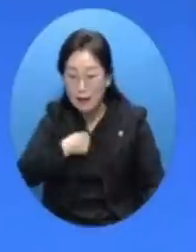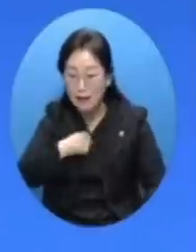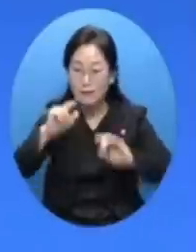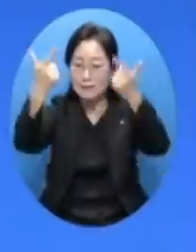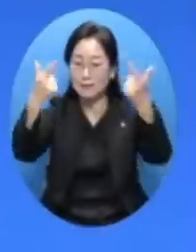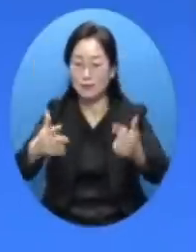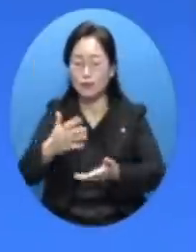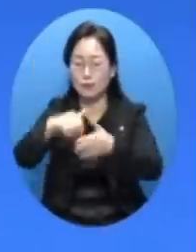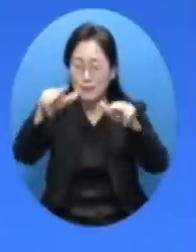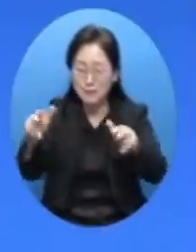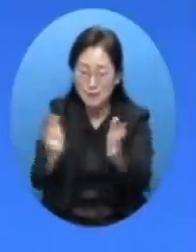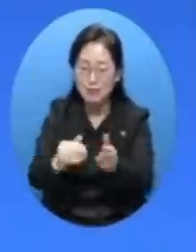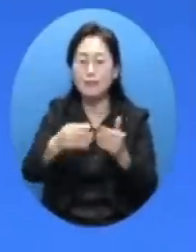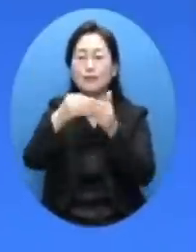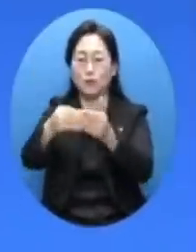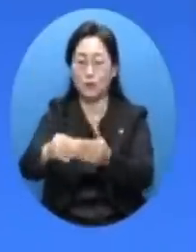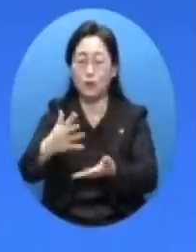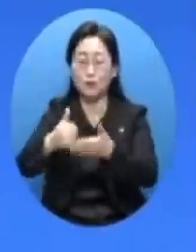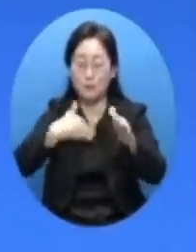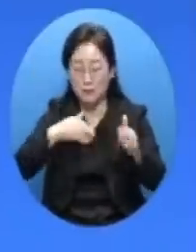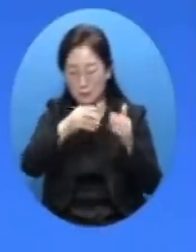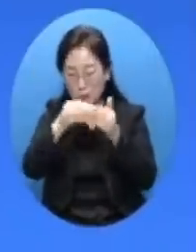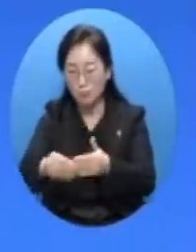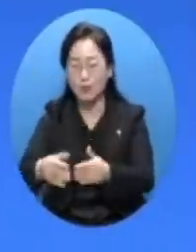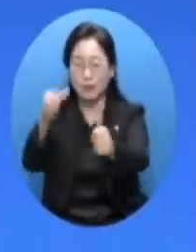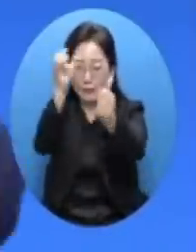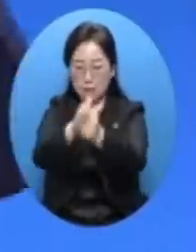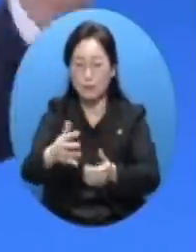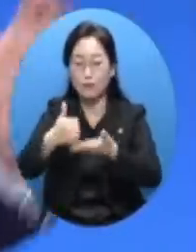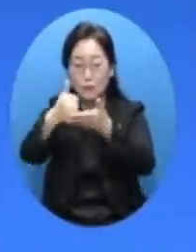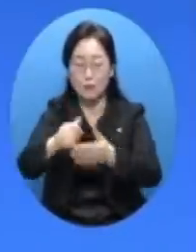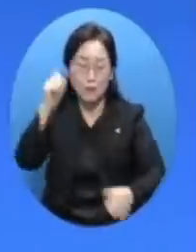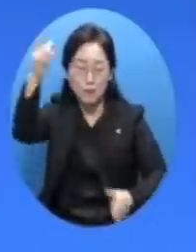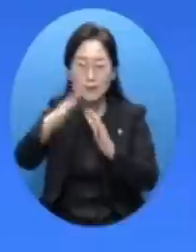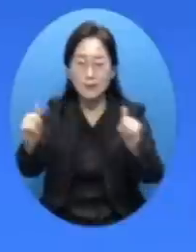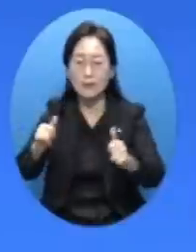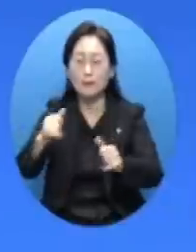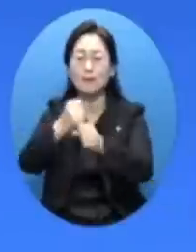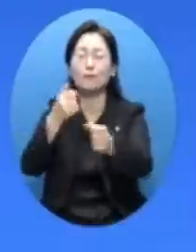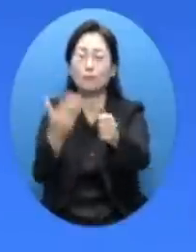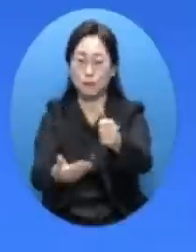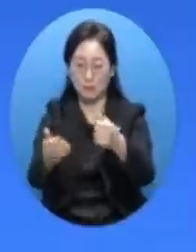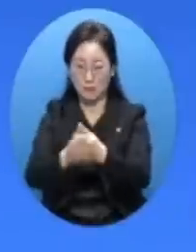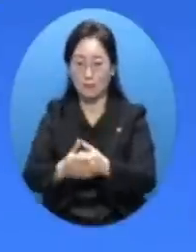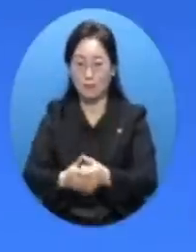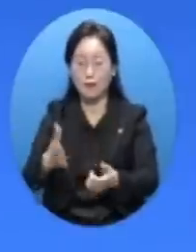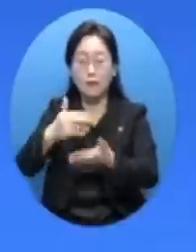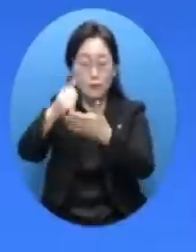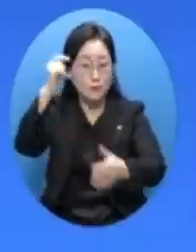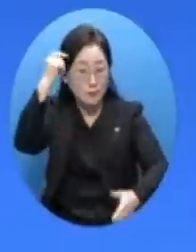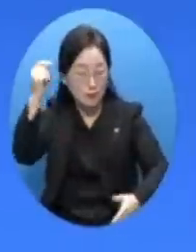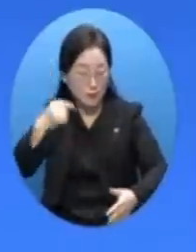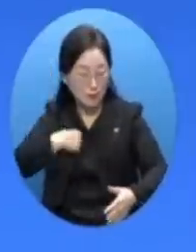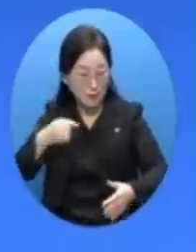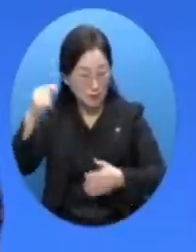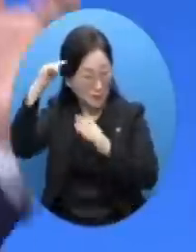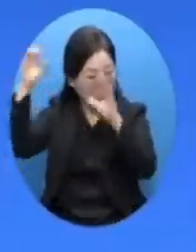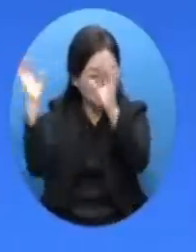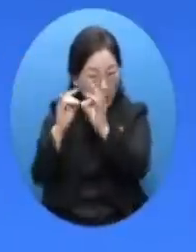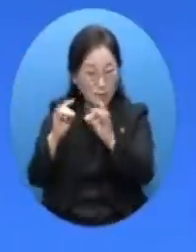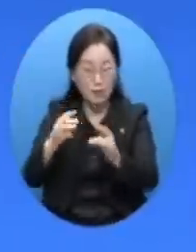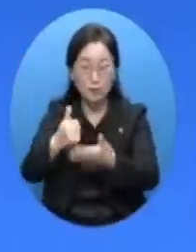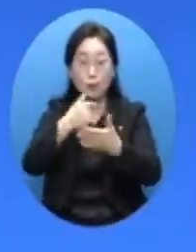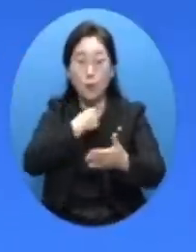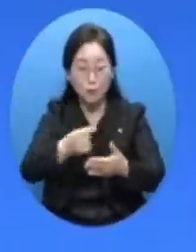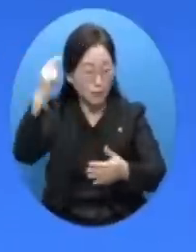나를 여기까지 인도해 오셨고 주님이 나를 이끌어 가실 것이고 주님이 나를 위대한 사람 만들어 줄 것이기 때문에 주님의 생각이 내 생각이 돼야 되고 주님의 뜻이